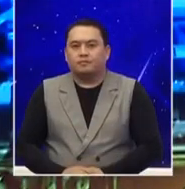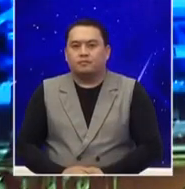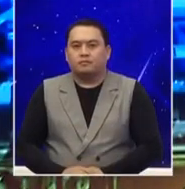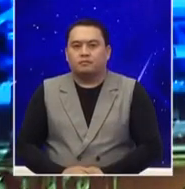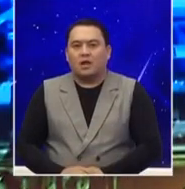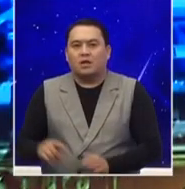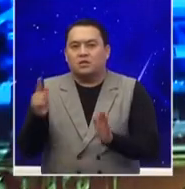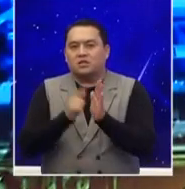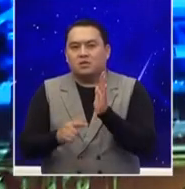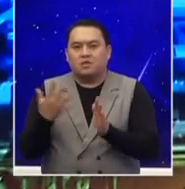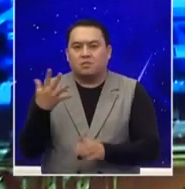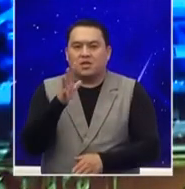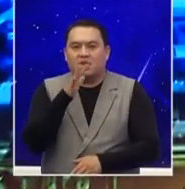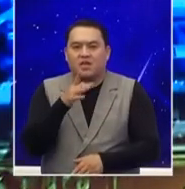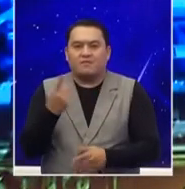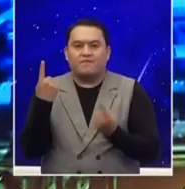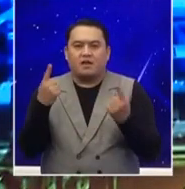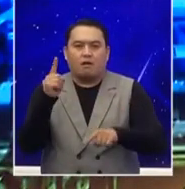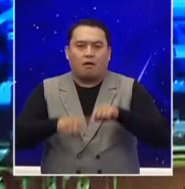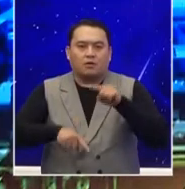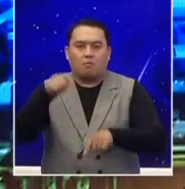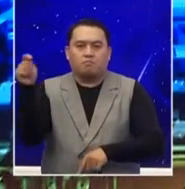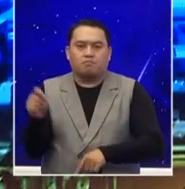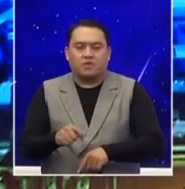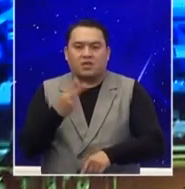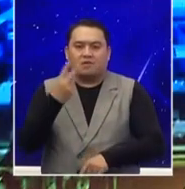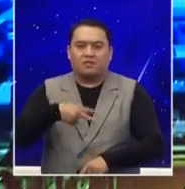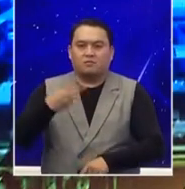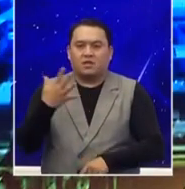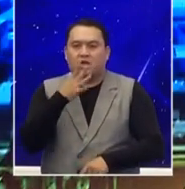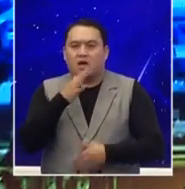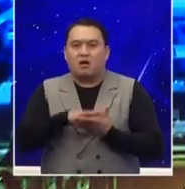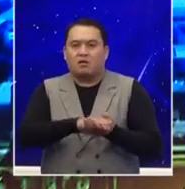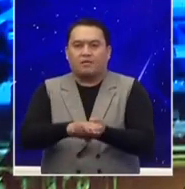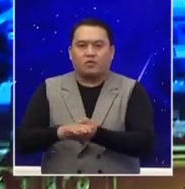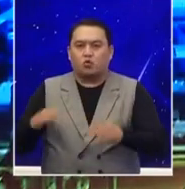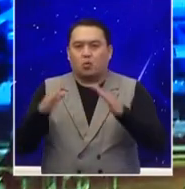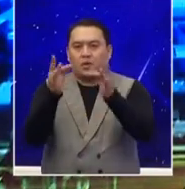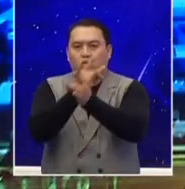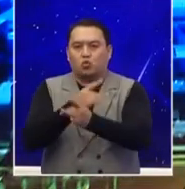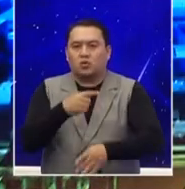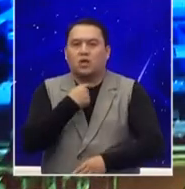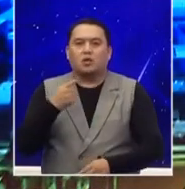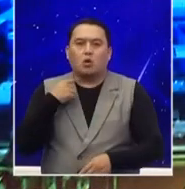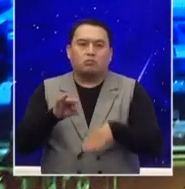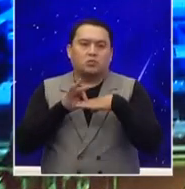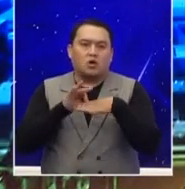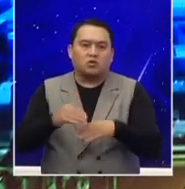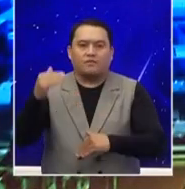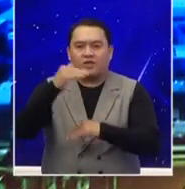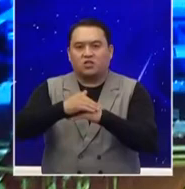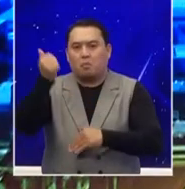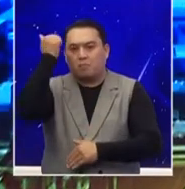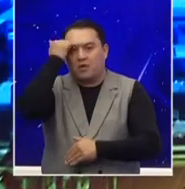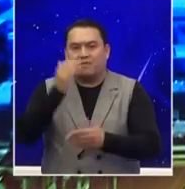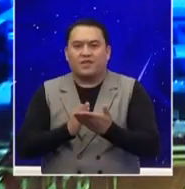помнили в честь 75-летия великой победы и 25-летия инка в доме дружбы города told курган прошел вечер памяти